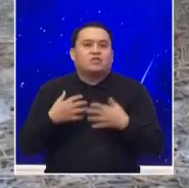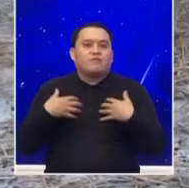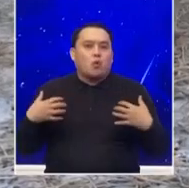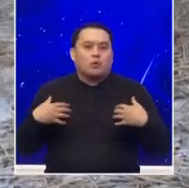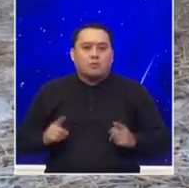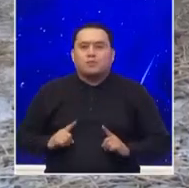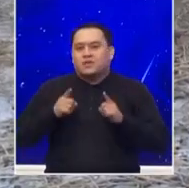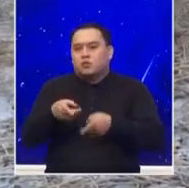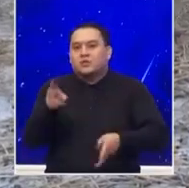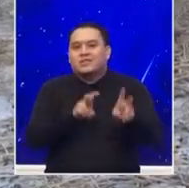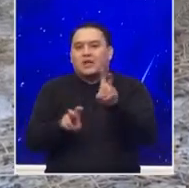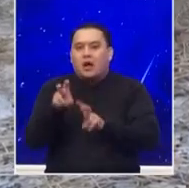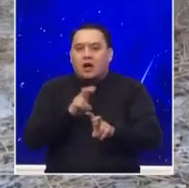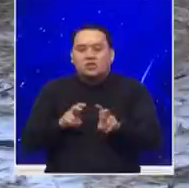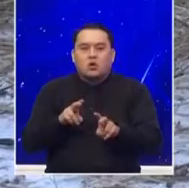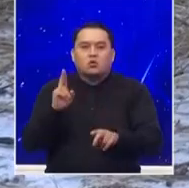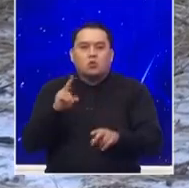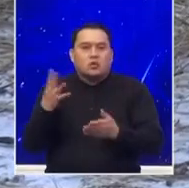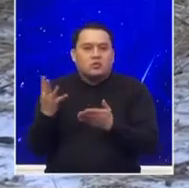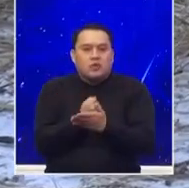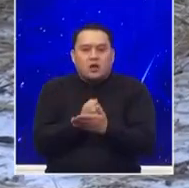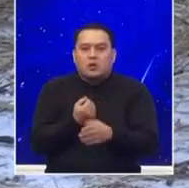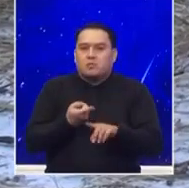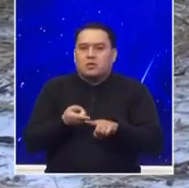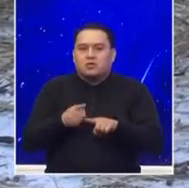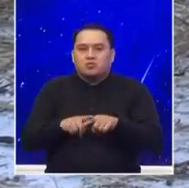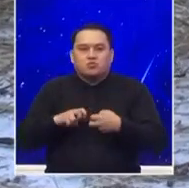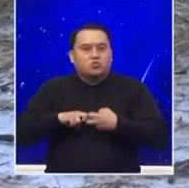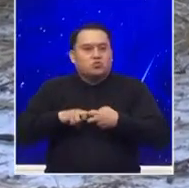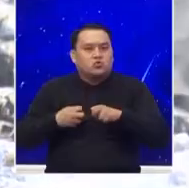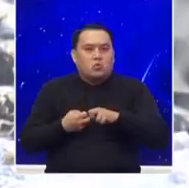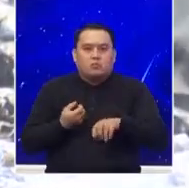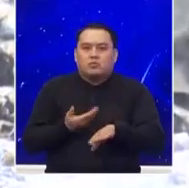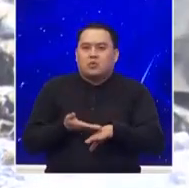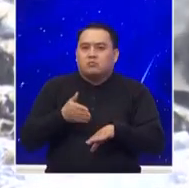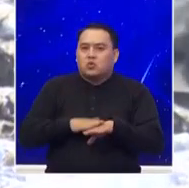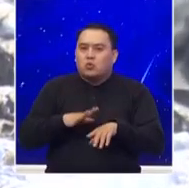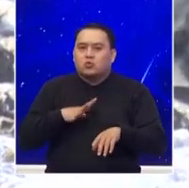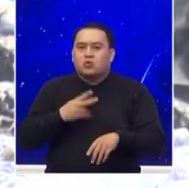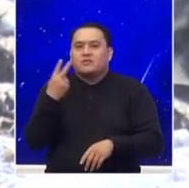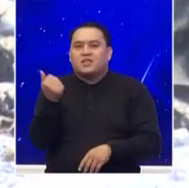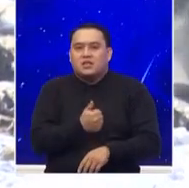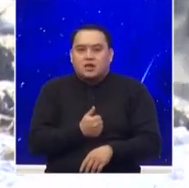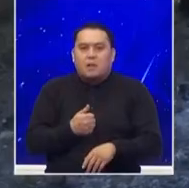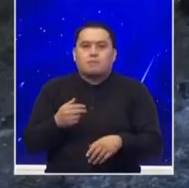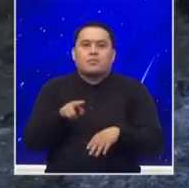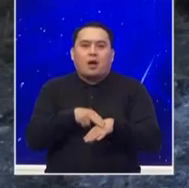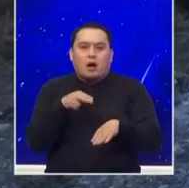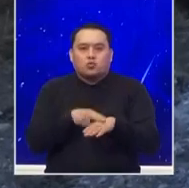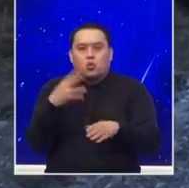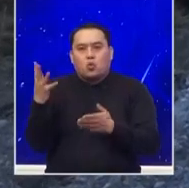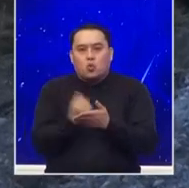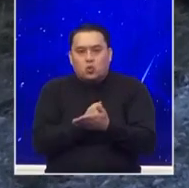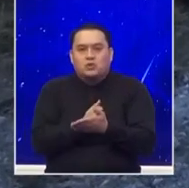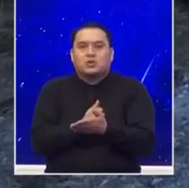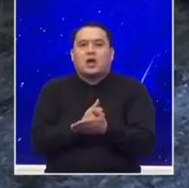немедля принялись искать похитителя. Однако найти скотокрада оказалось задачкой не из простых. Лишь спустя 2 недели стражам порядка удалось